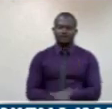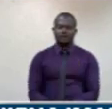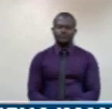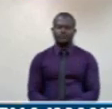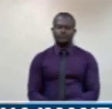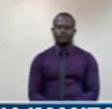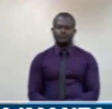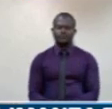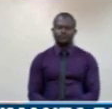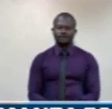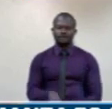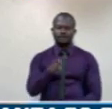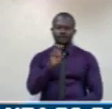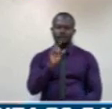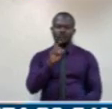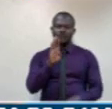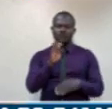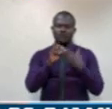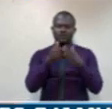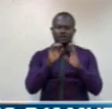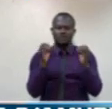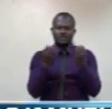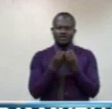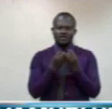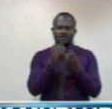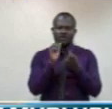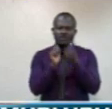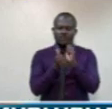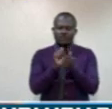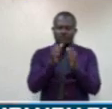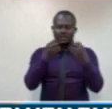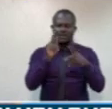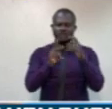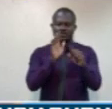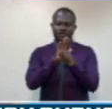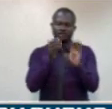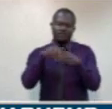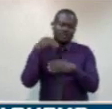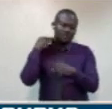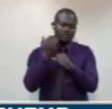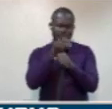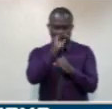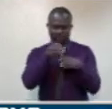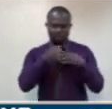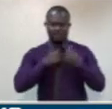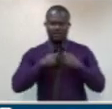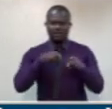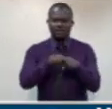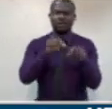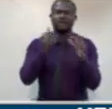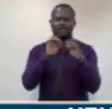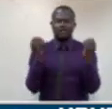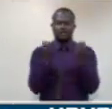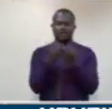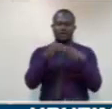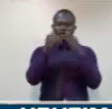irambuye. Volleyball ni umuryango wa siporo watakaje abantu benshi bazize genocide yakorewe abatutsi mu Rwanda. Kimwe no mu yindi miryango,